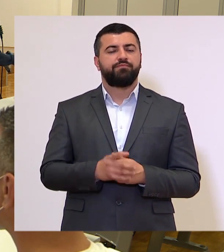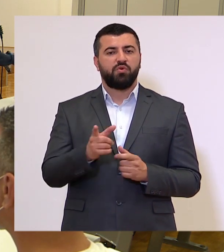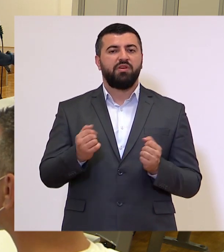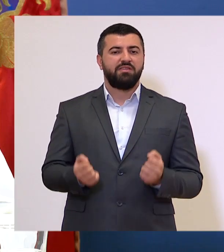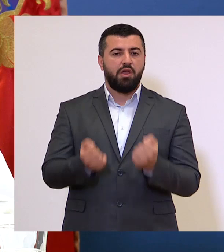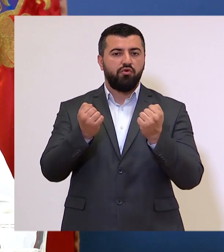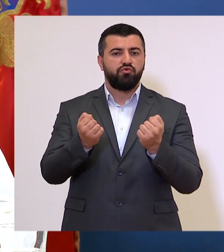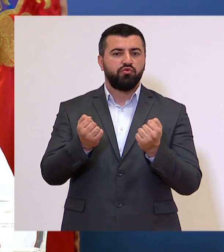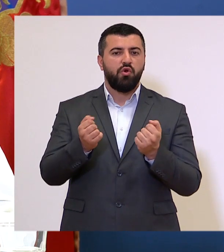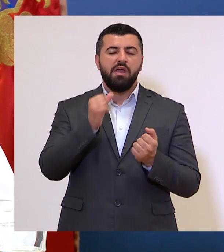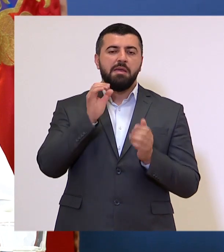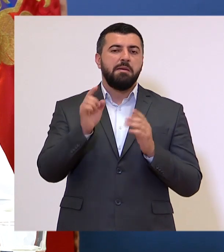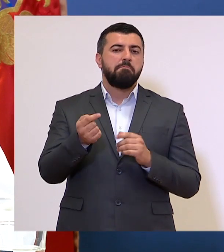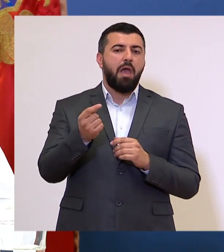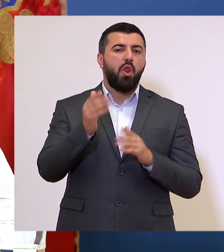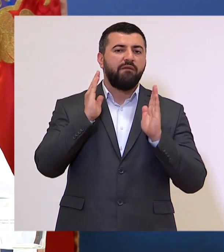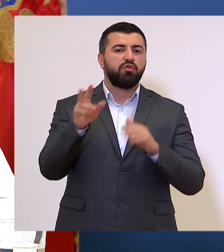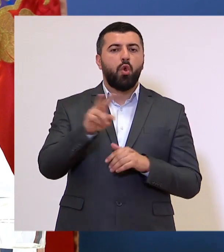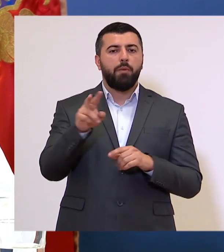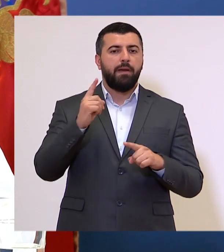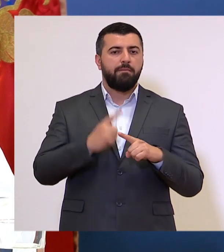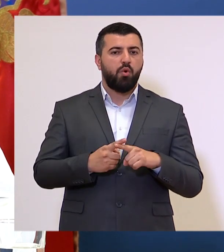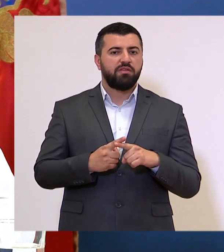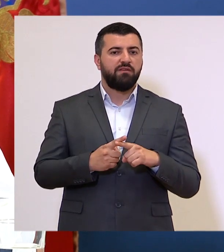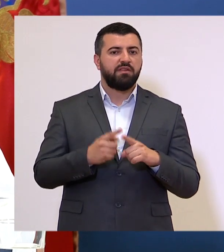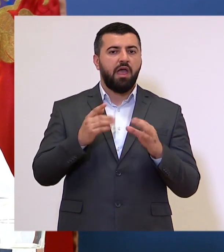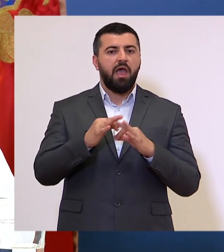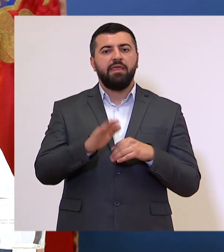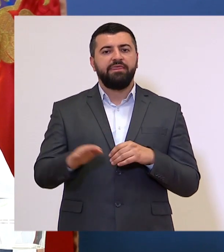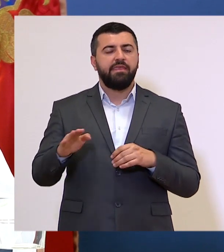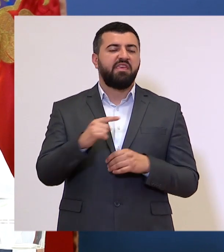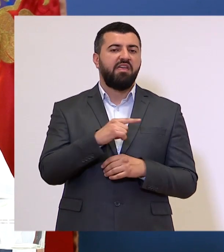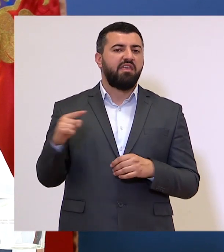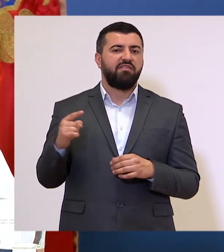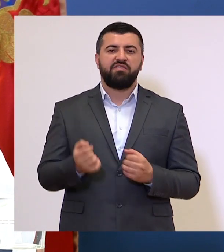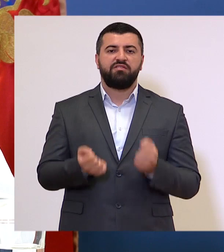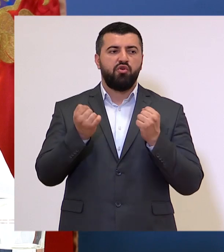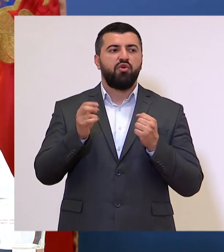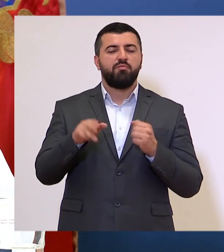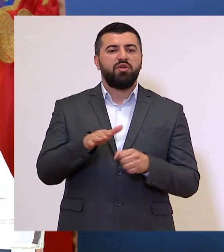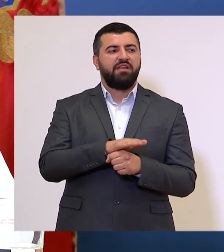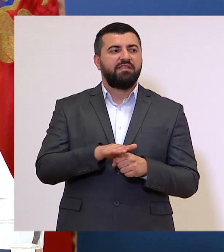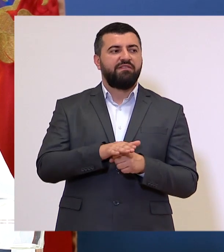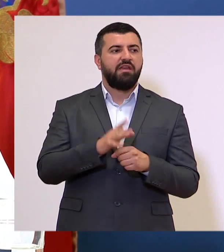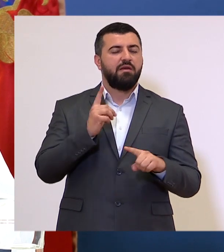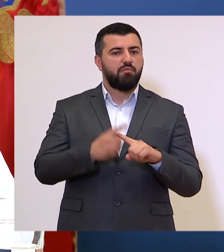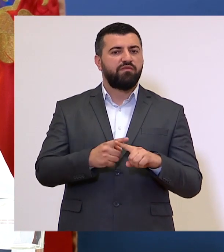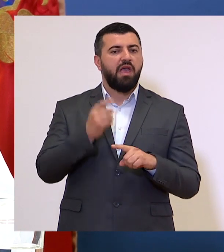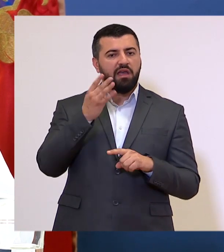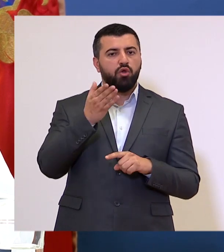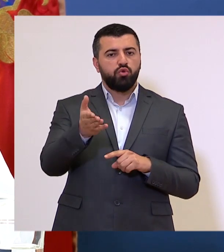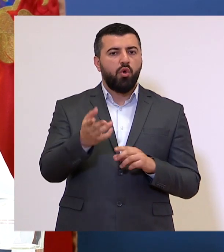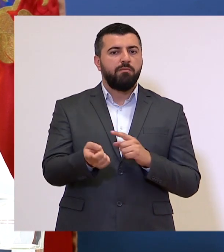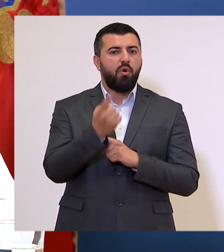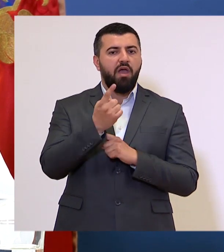Teško i mala verovatnoće da oba roditelja budu pozitivna, a da djeca budu negativna. A i kad se to desi, u